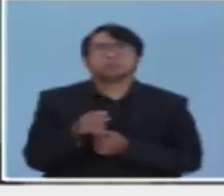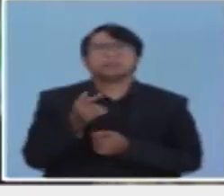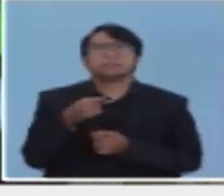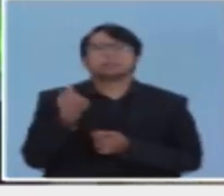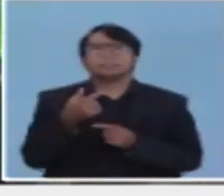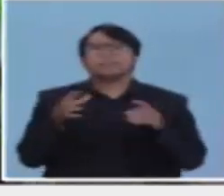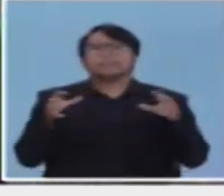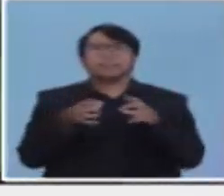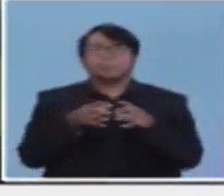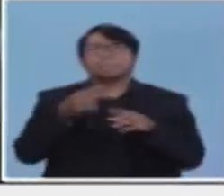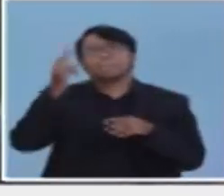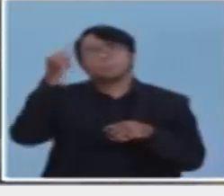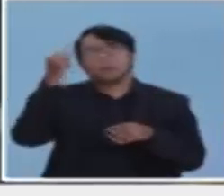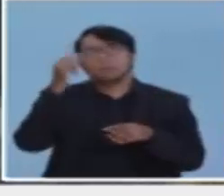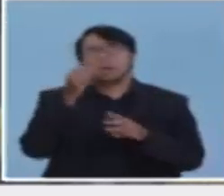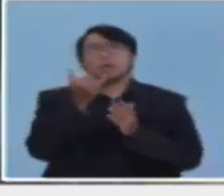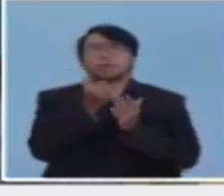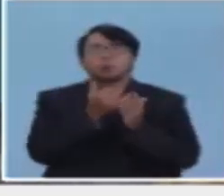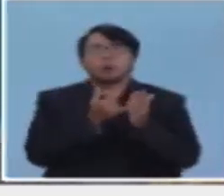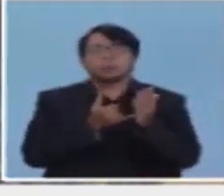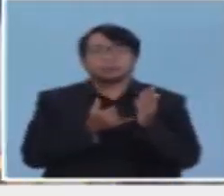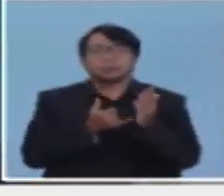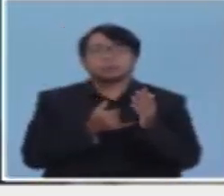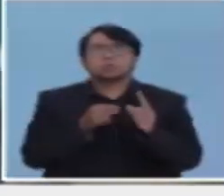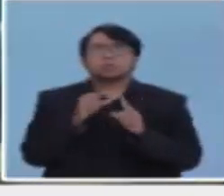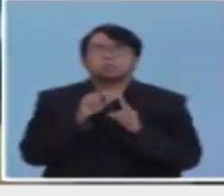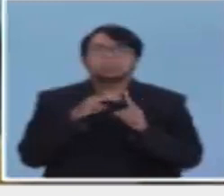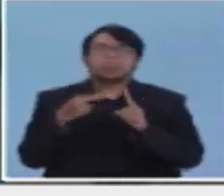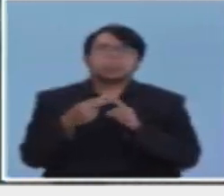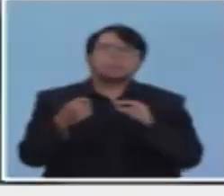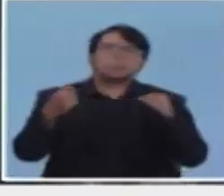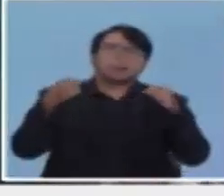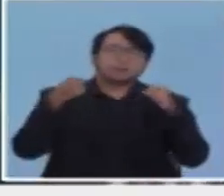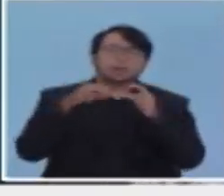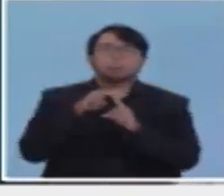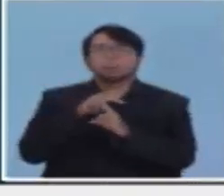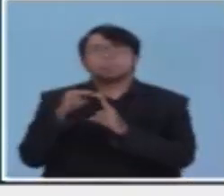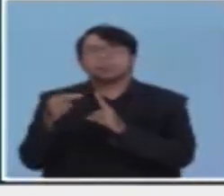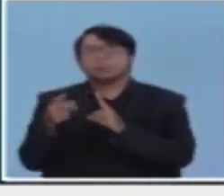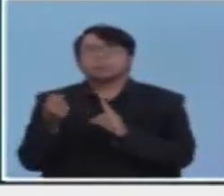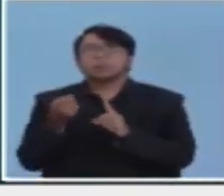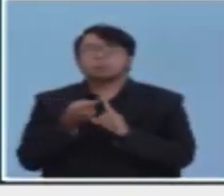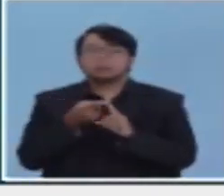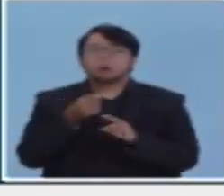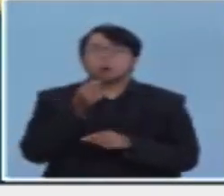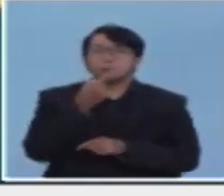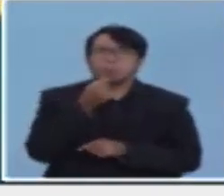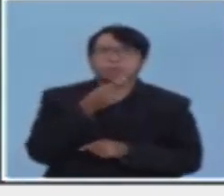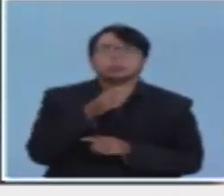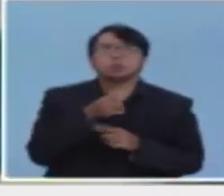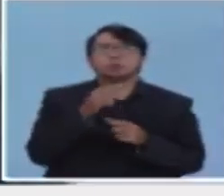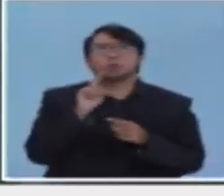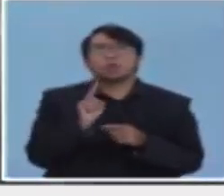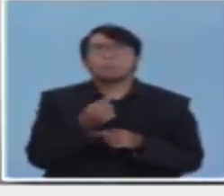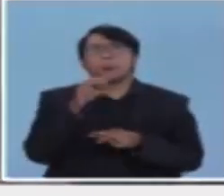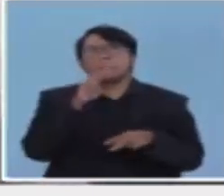seluruh aspeknya, baik dalam aspek medisnya, tracingnya, pengobatannya, terutama adalah pengawasan PSBB di